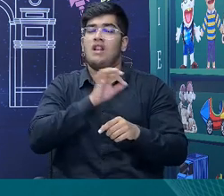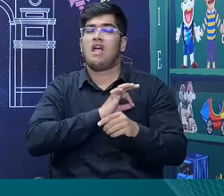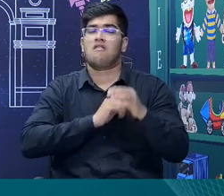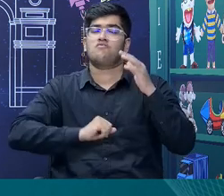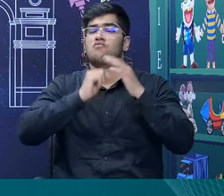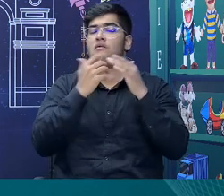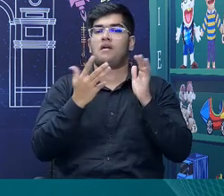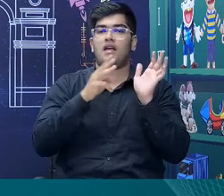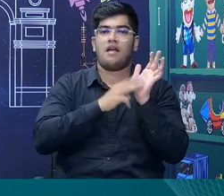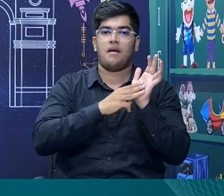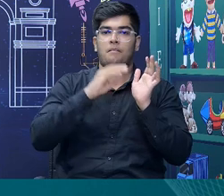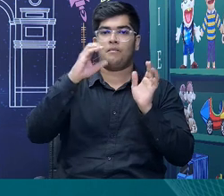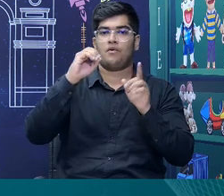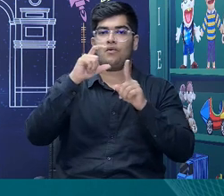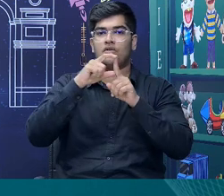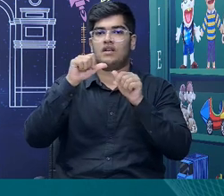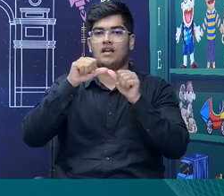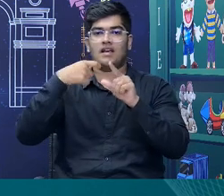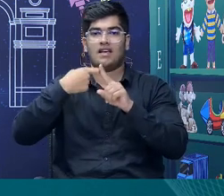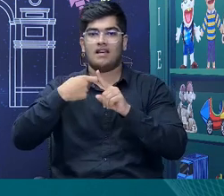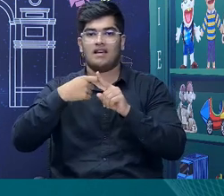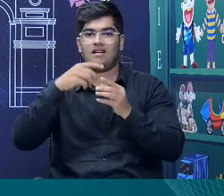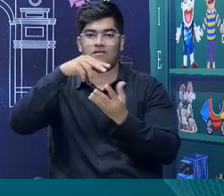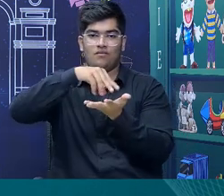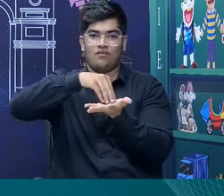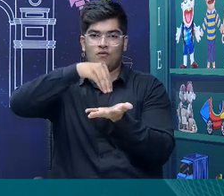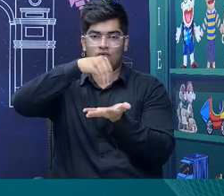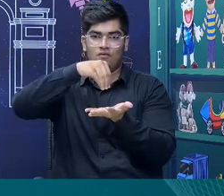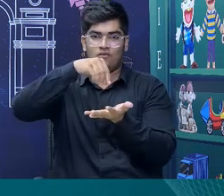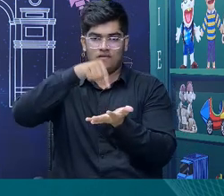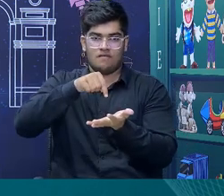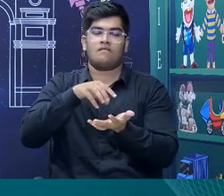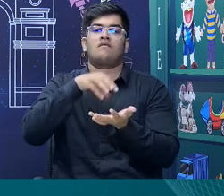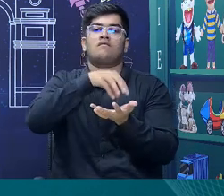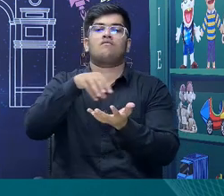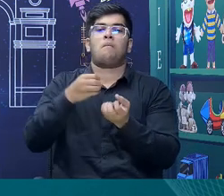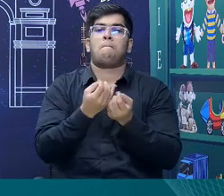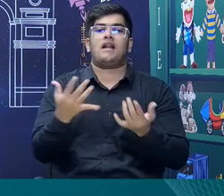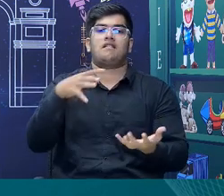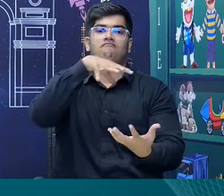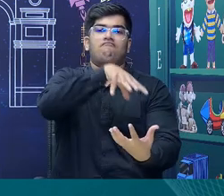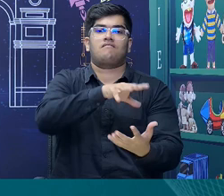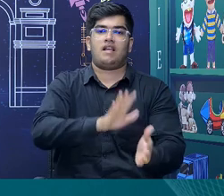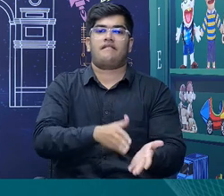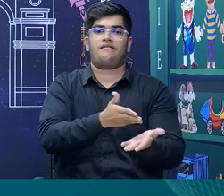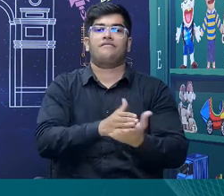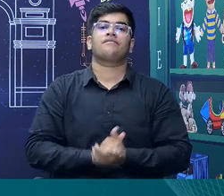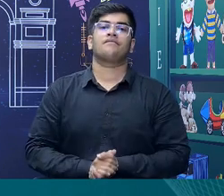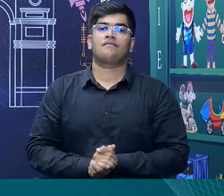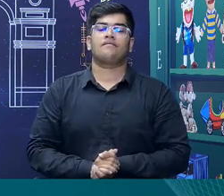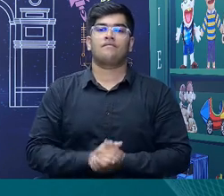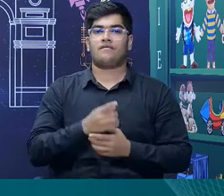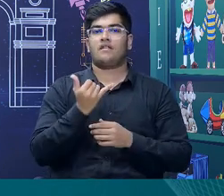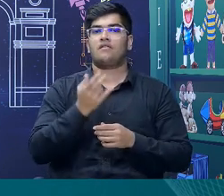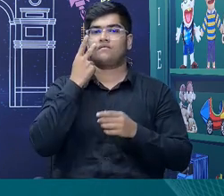गणेश जी को बहुत ज्यादा पसंद है और इस तरह से यह त्योहार मनाया जाता है यह